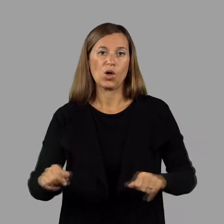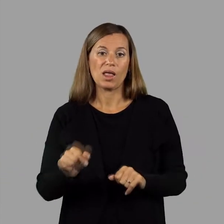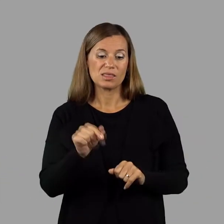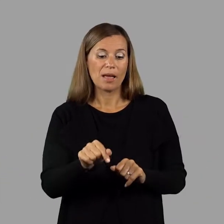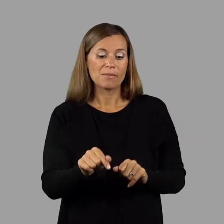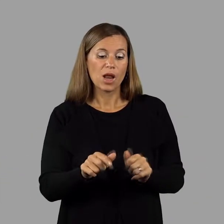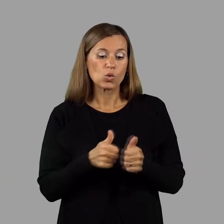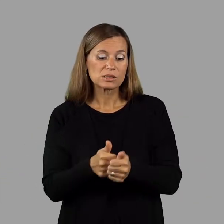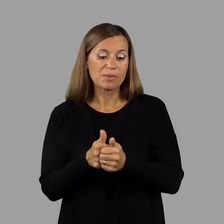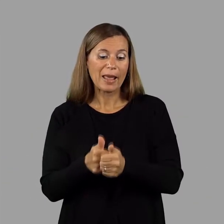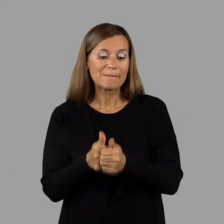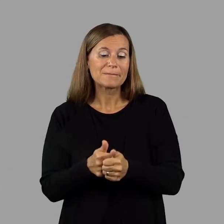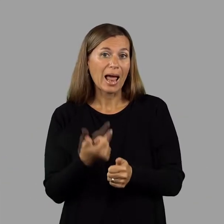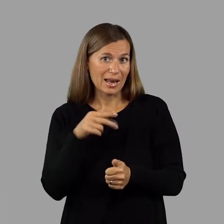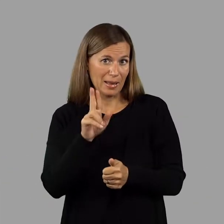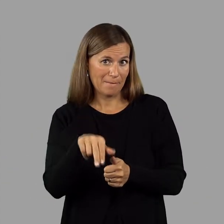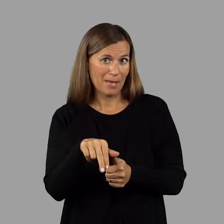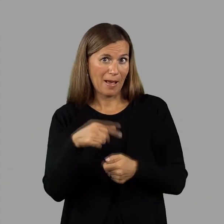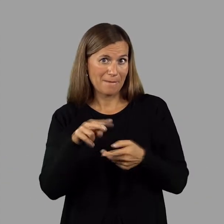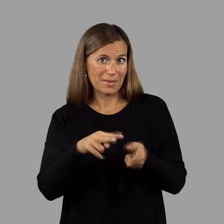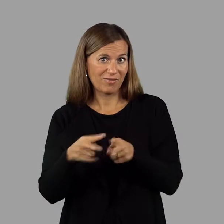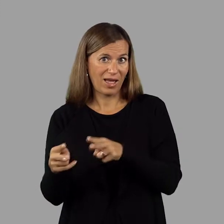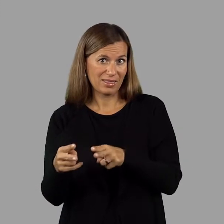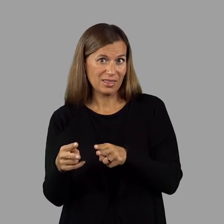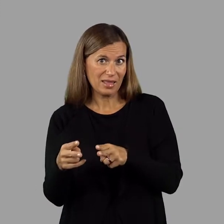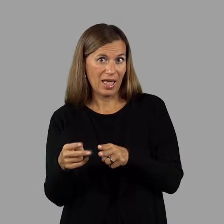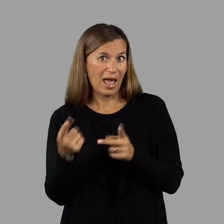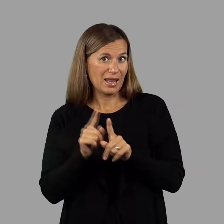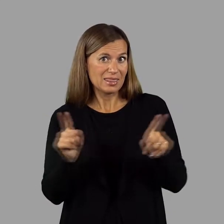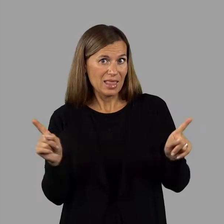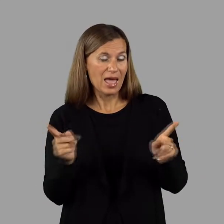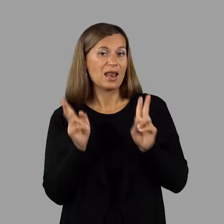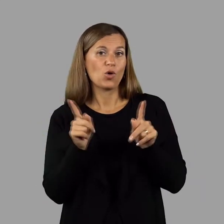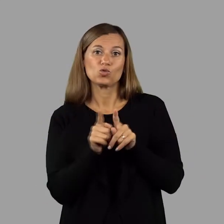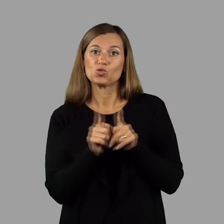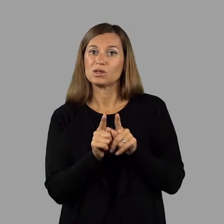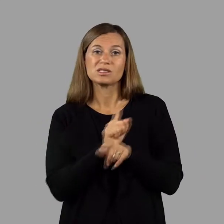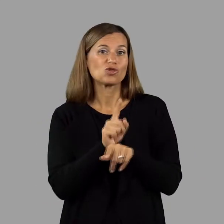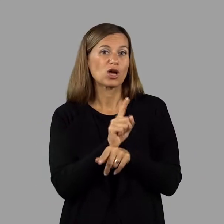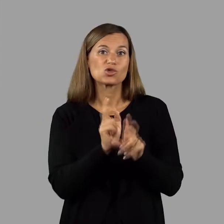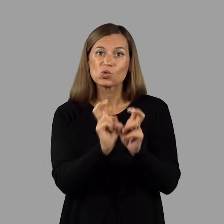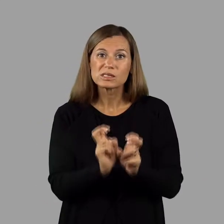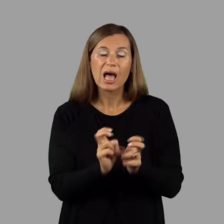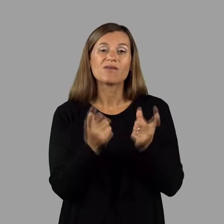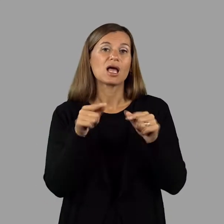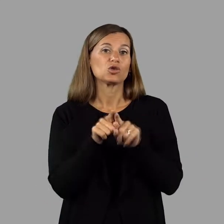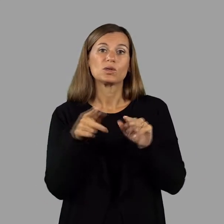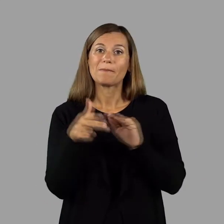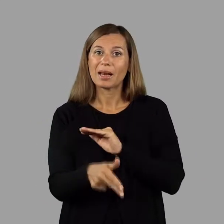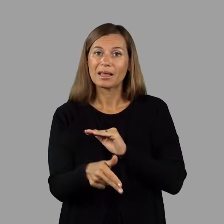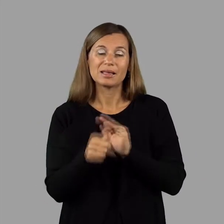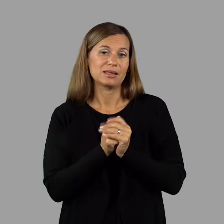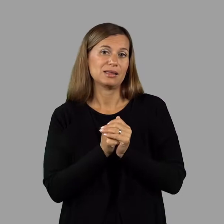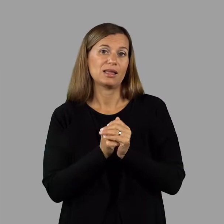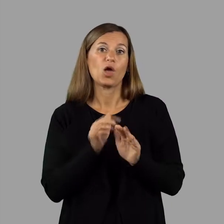spremlja, ali je trenutno prevajanje v teku ali ni, lahko ga tudi začasno zaustavi ali tudi prekine.